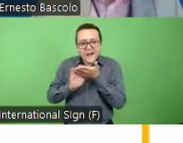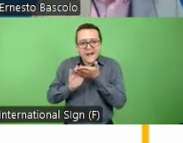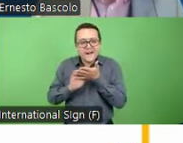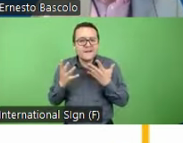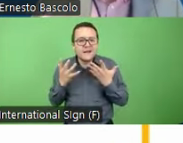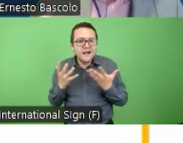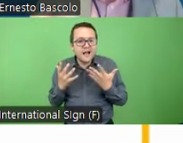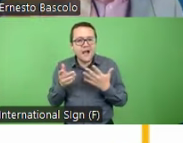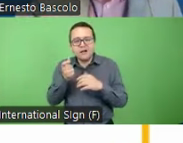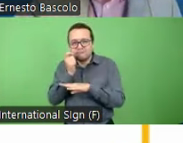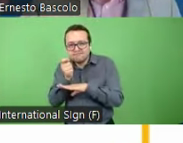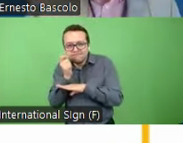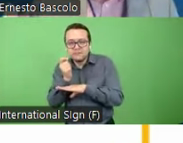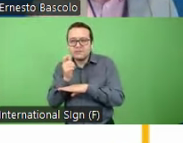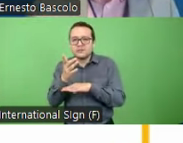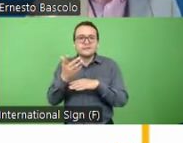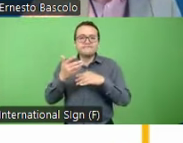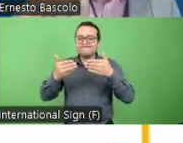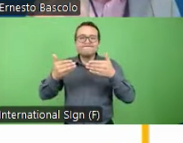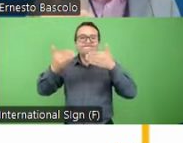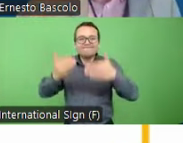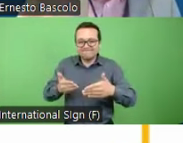très peu de especialmente fois, en una ces mirada barrières ont été